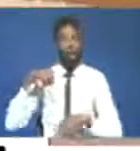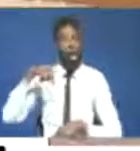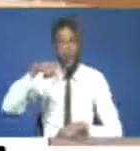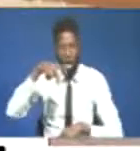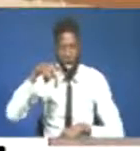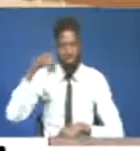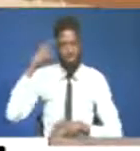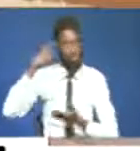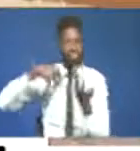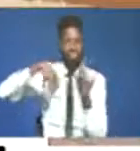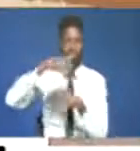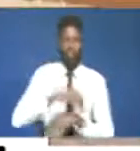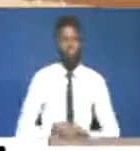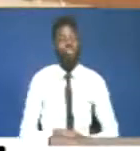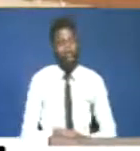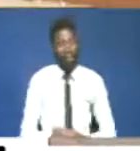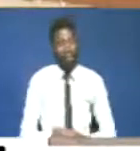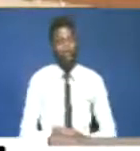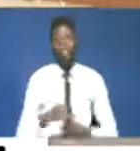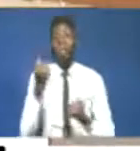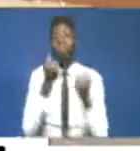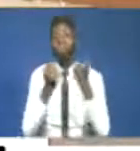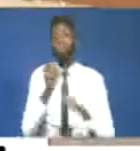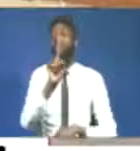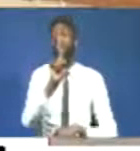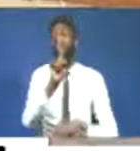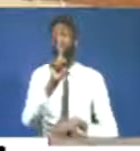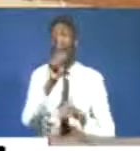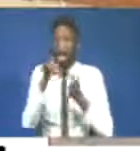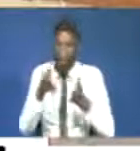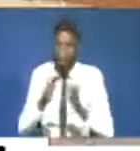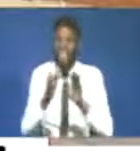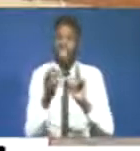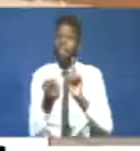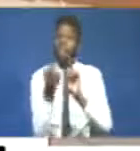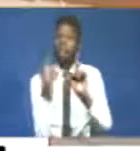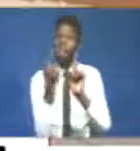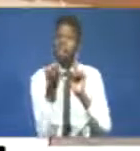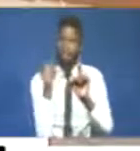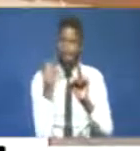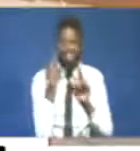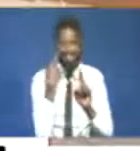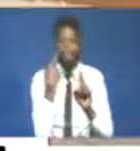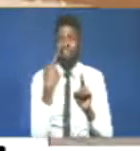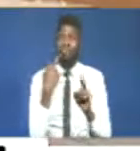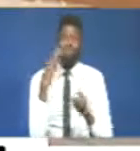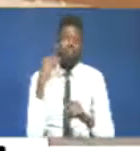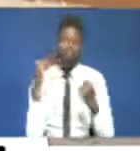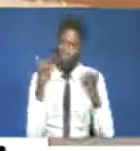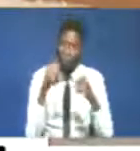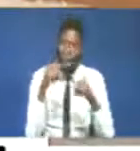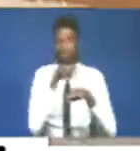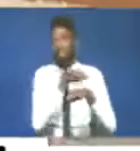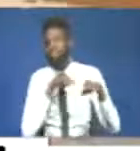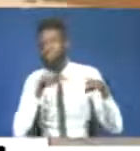zinatumika njia moja, watu hawako wamesoea hivyo. So mtu akiangalia barabara amsaidii ingine, anapatana na gari ingine. So tunajadiliana tujue